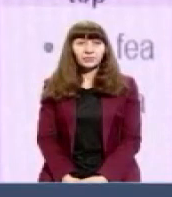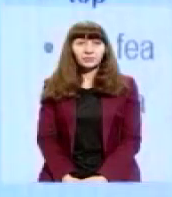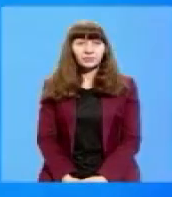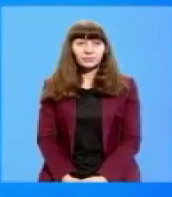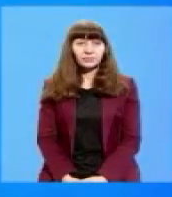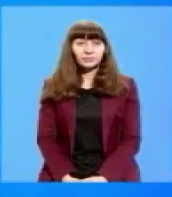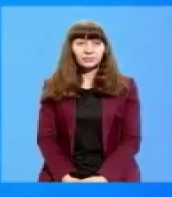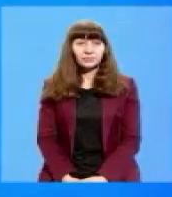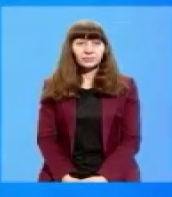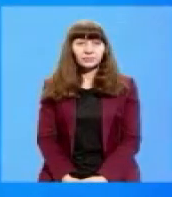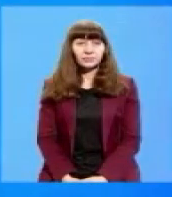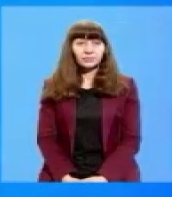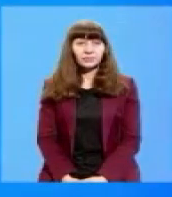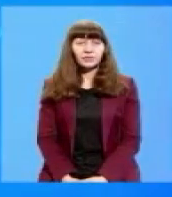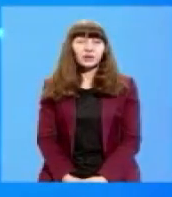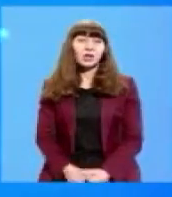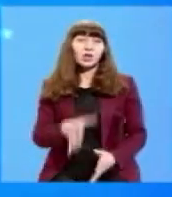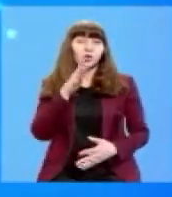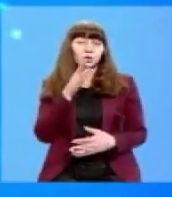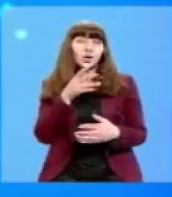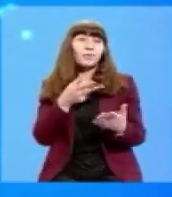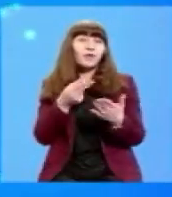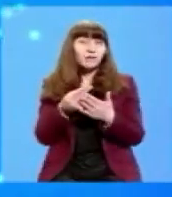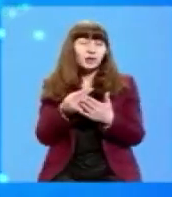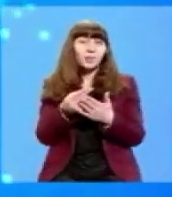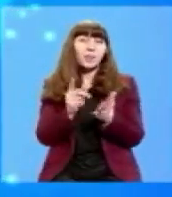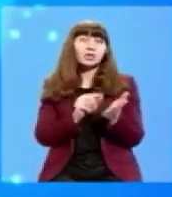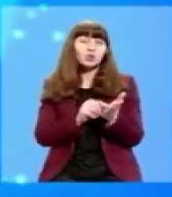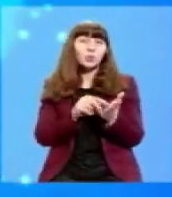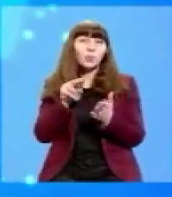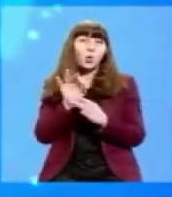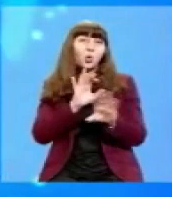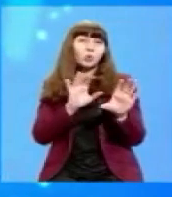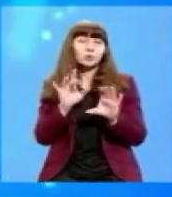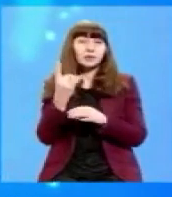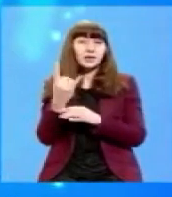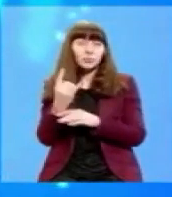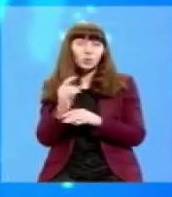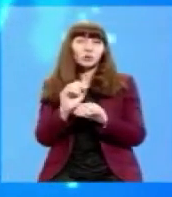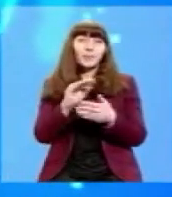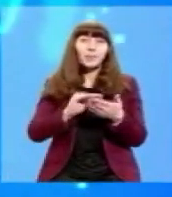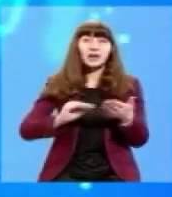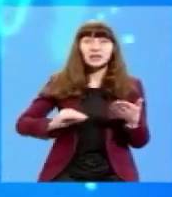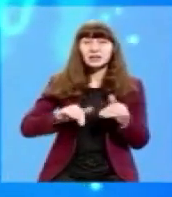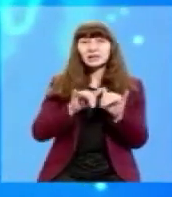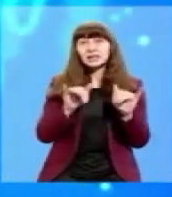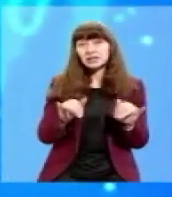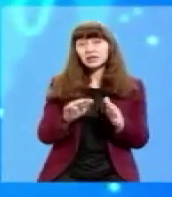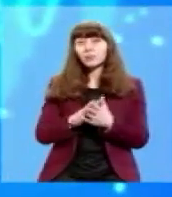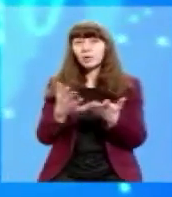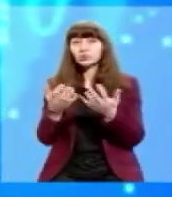Кустанай. Срок выплаты пособия по уходу за ребенком продлили. Получать его мамы теперь будут на